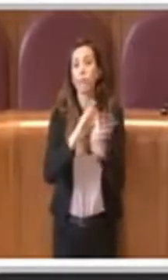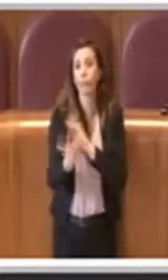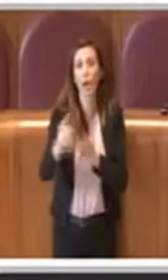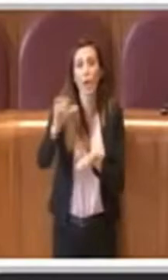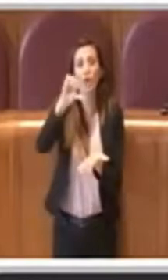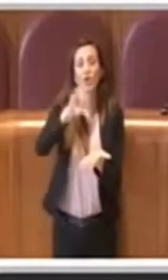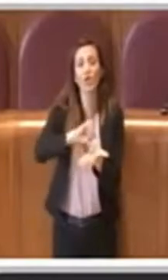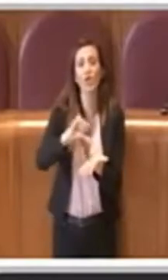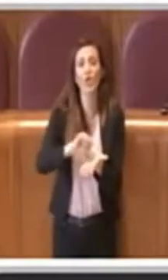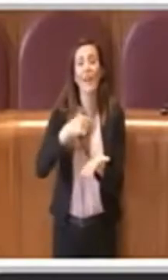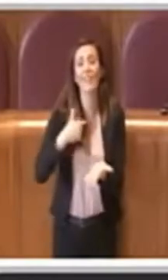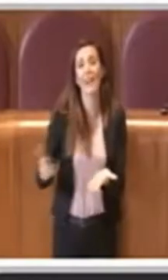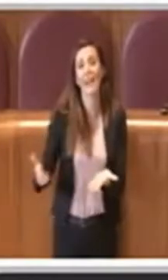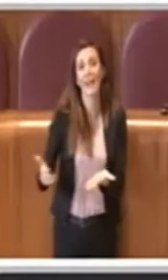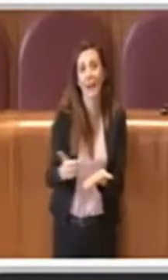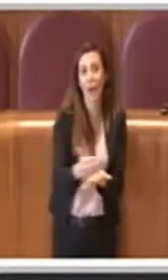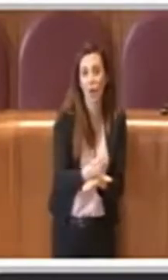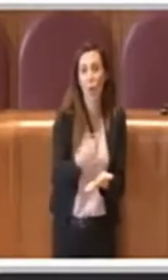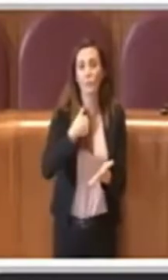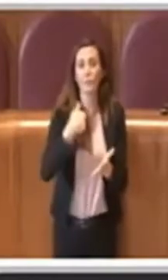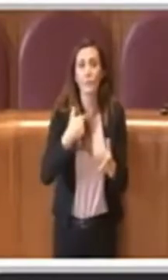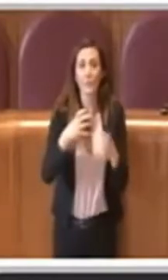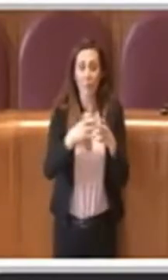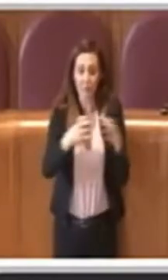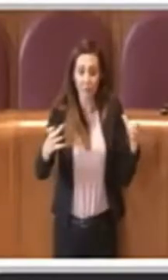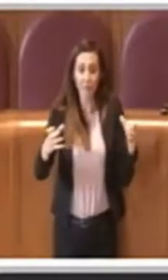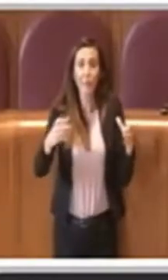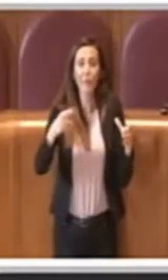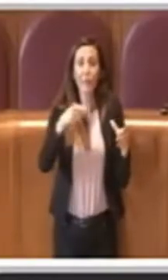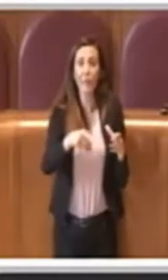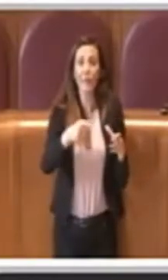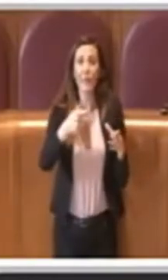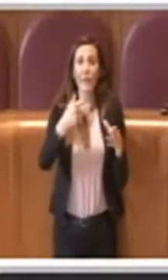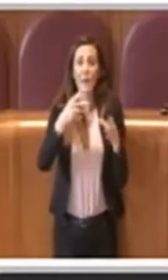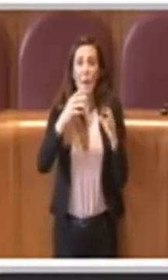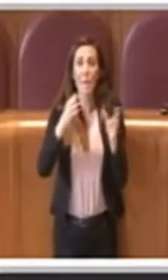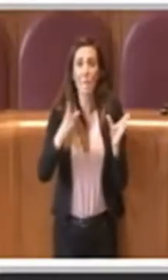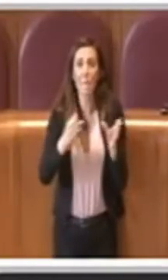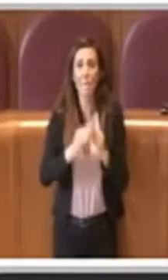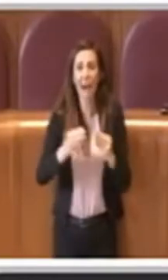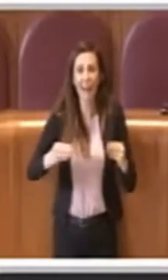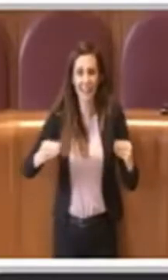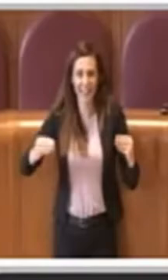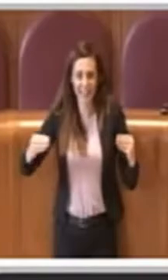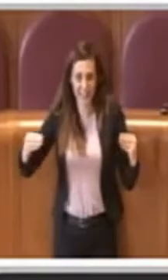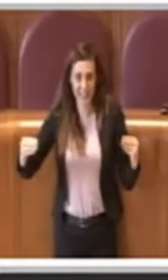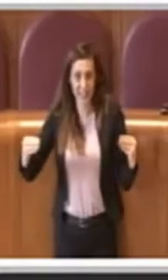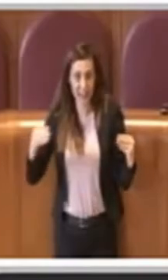sono dei cassoni dove non c'è organico, dove si portano quei materiali